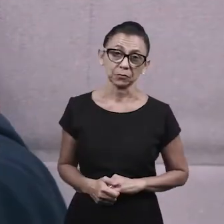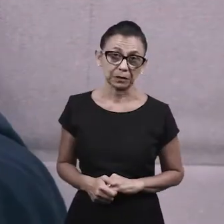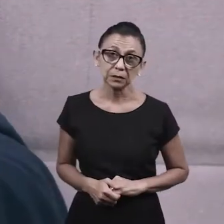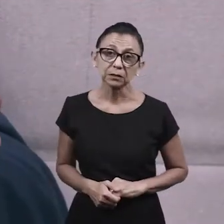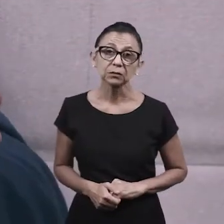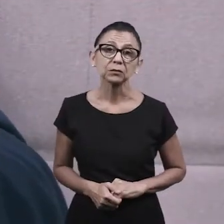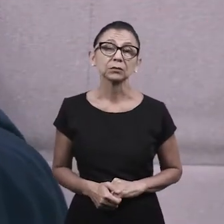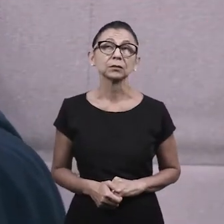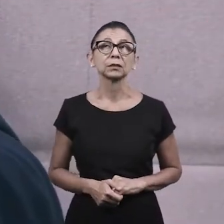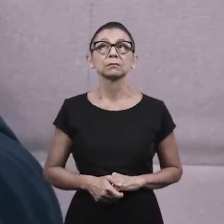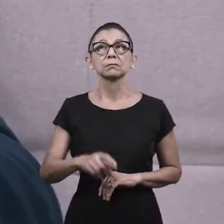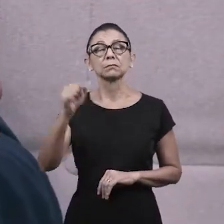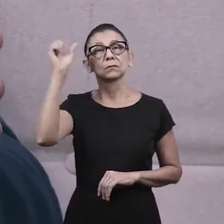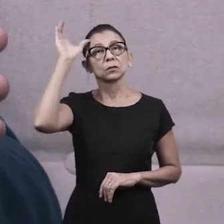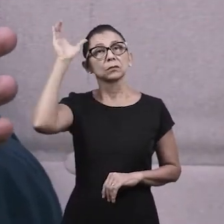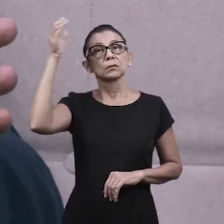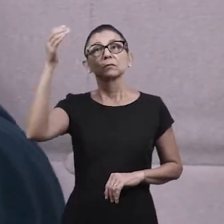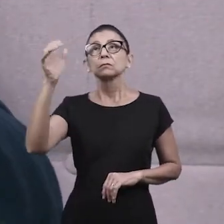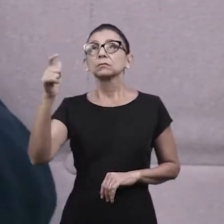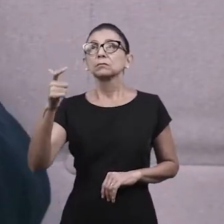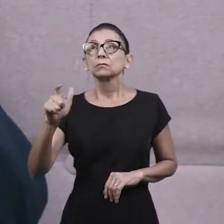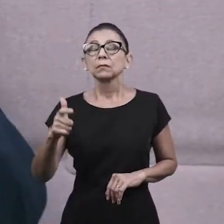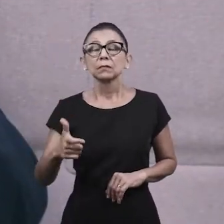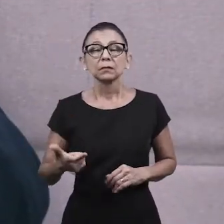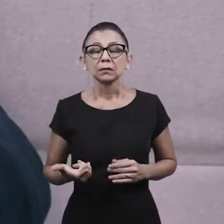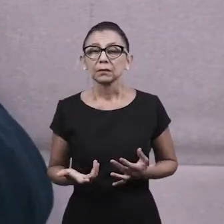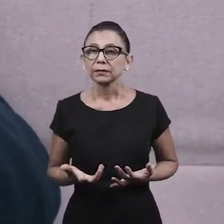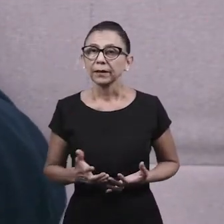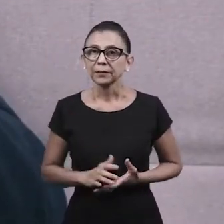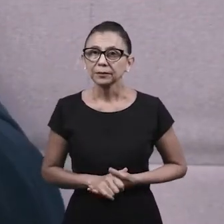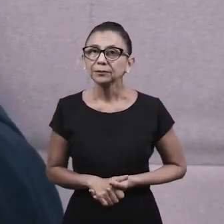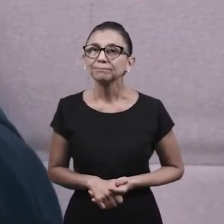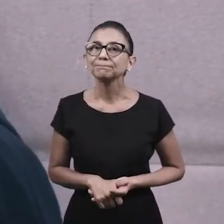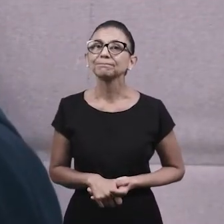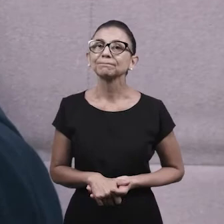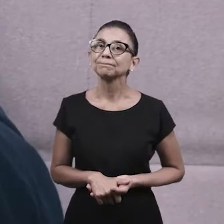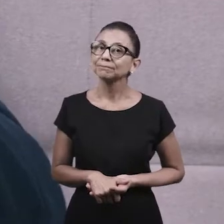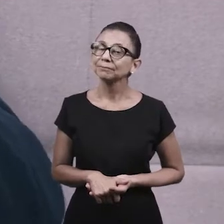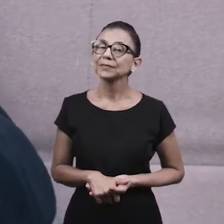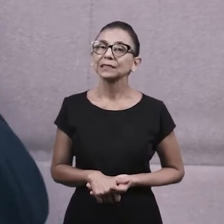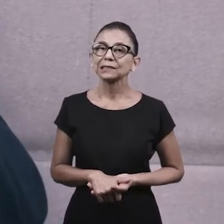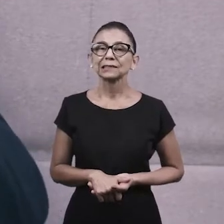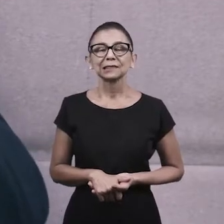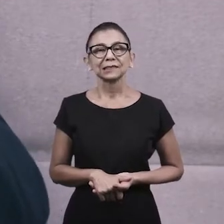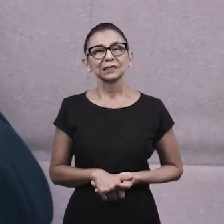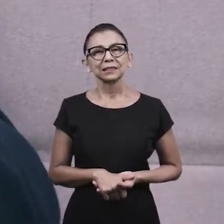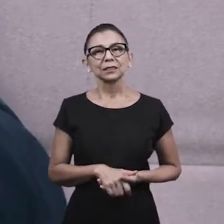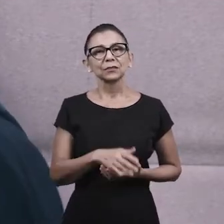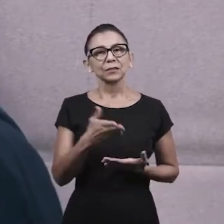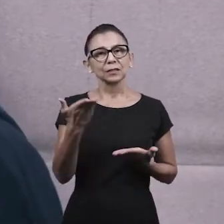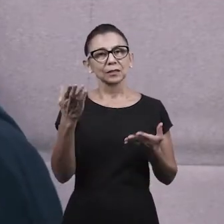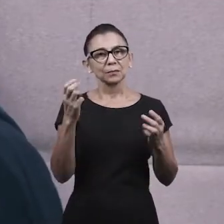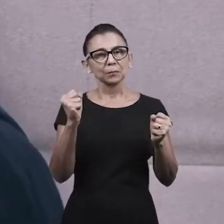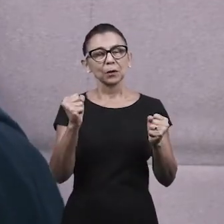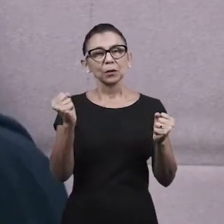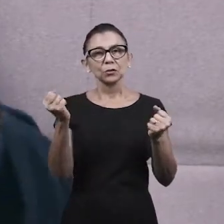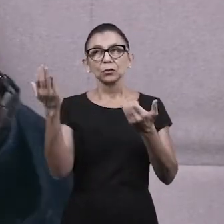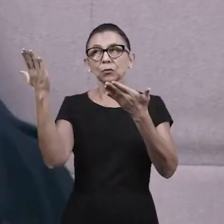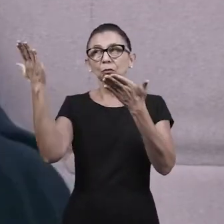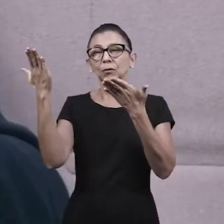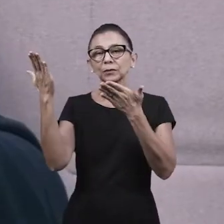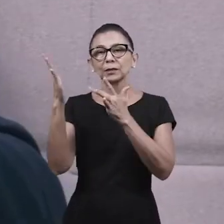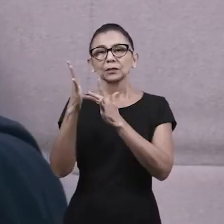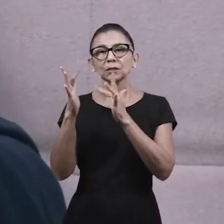c'est fini, n'est-ce pas? Le soleil s'est couché. Peut-être la nuit est arrivée chez vous. Mais vous pouvez inviter, reste avec